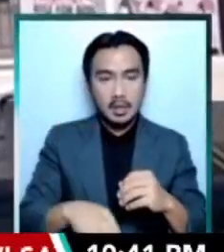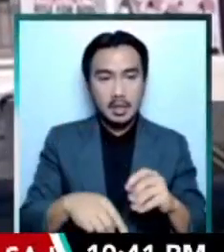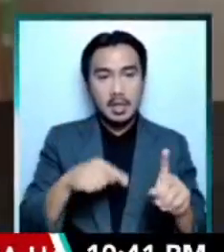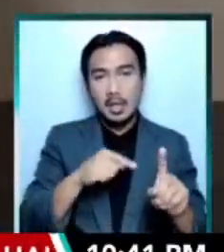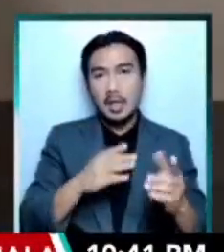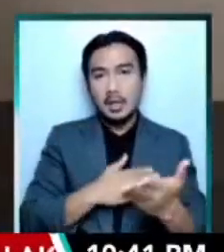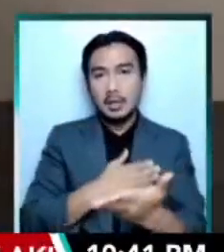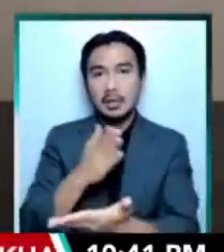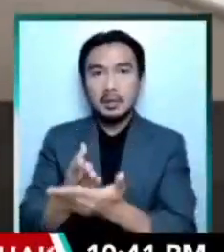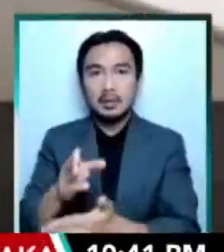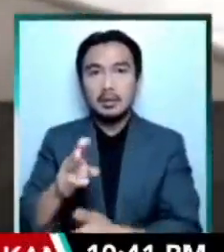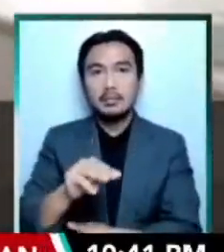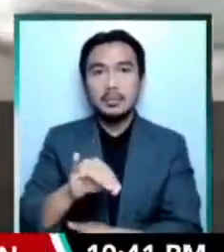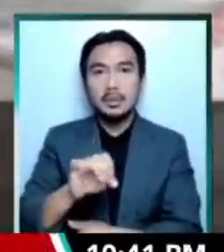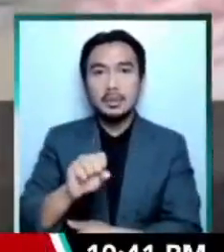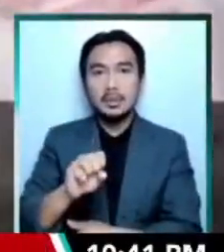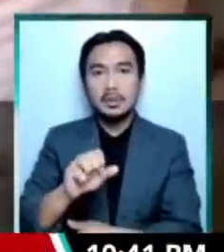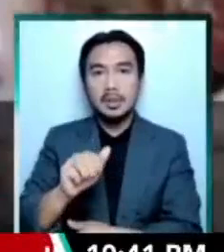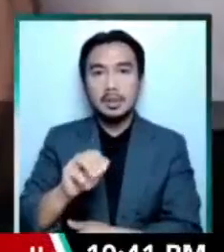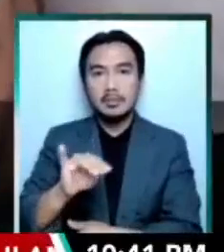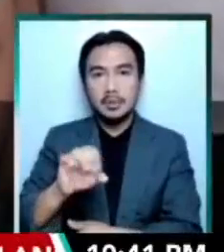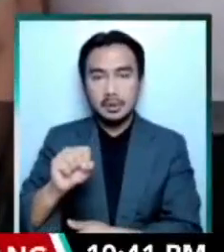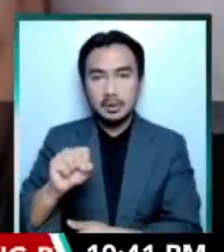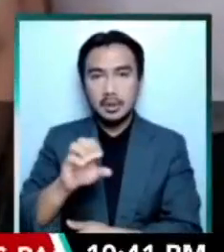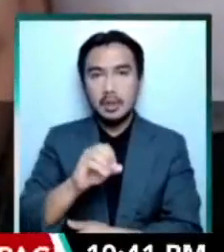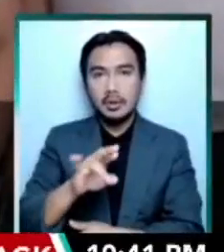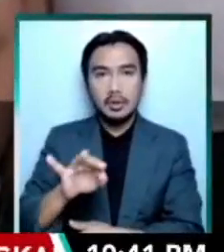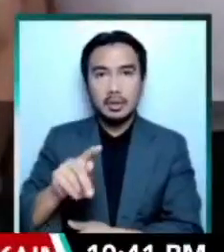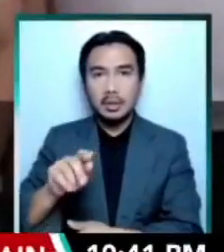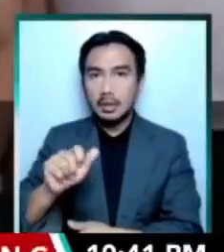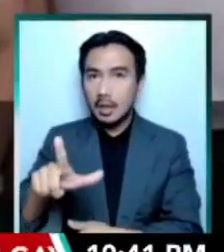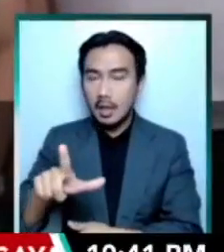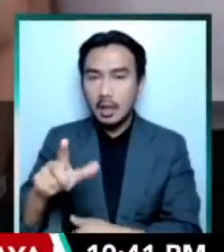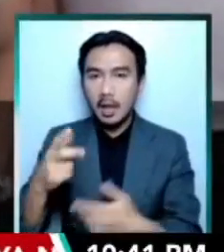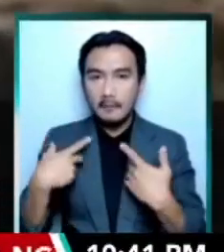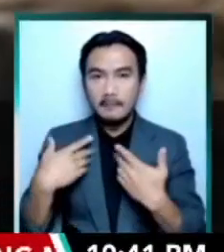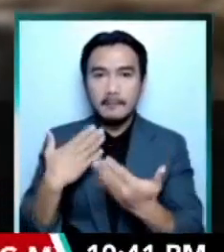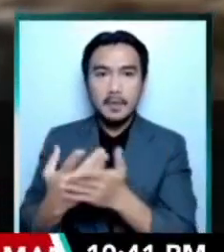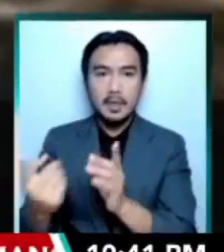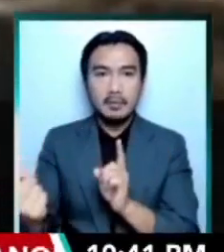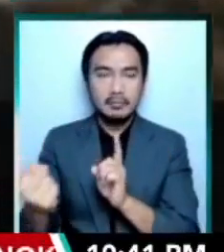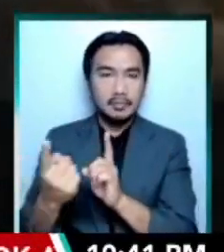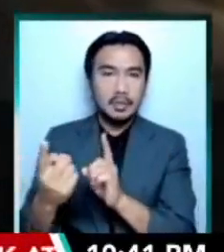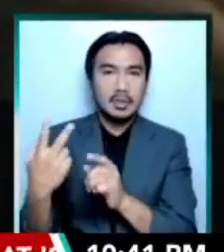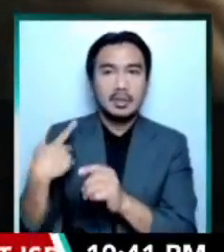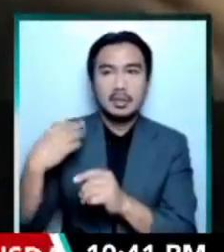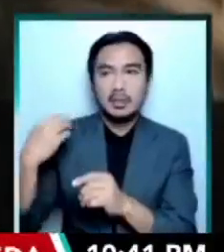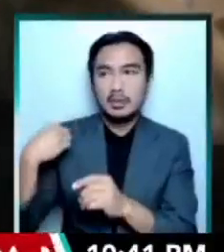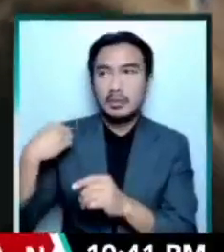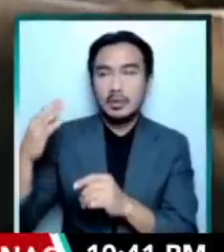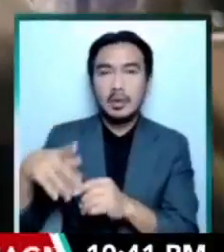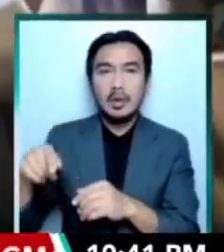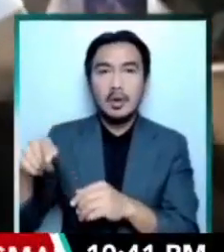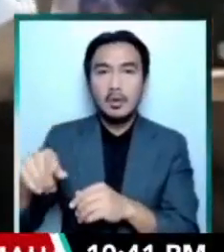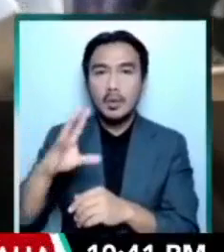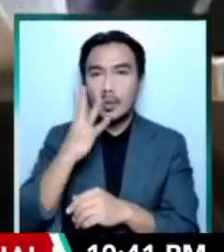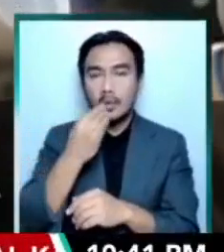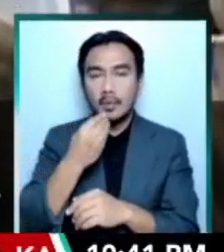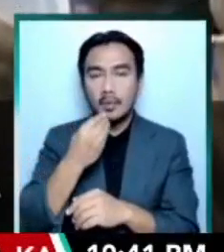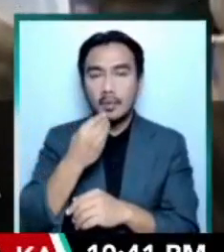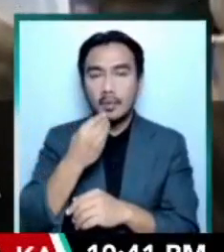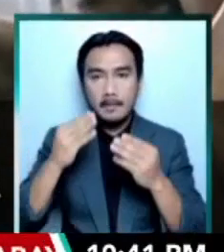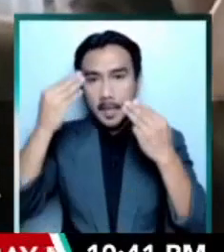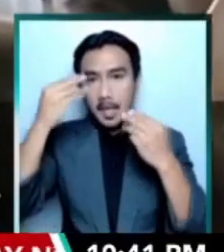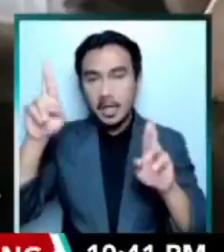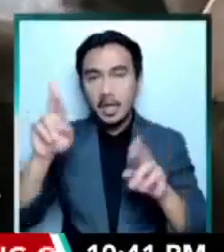Moreno. Binisita nila ang munisipyo ng Gitagum at nag-courtesy call kay Mayor Loloy Mugot. Doon sinabi ni Mayor o